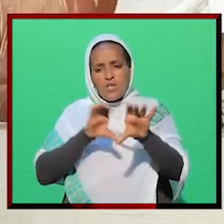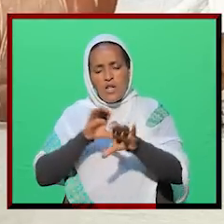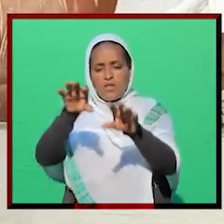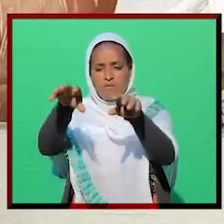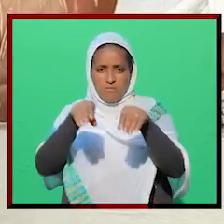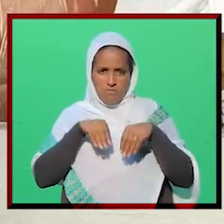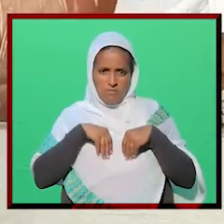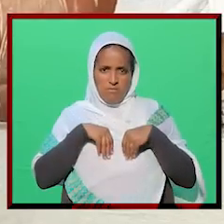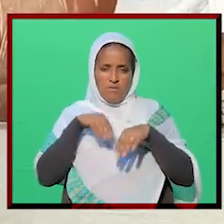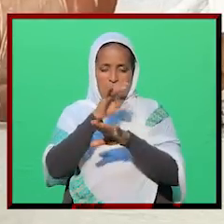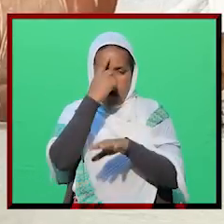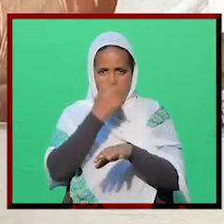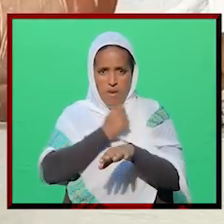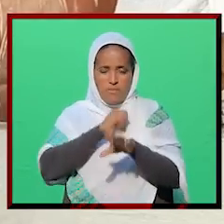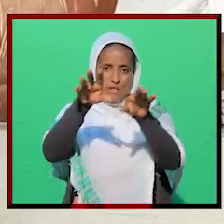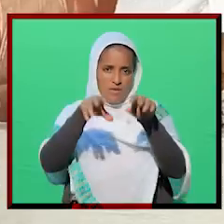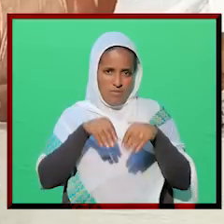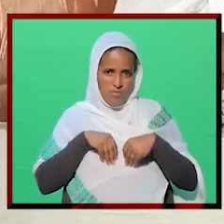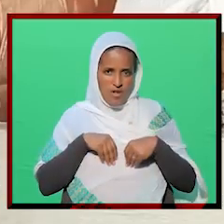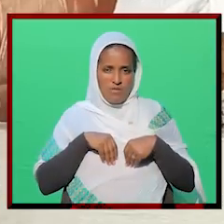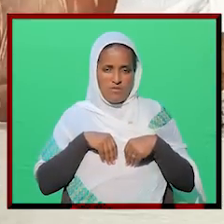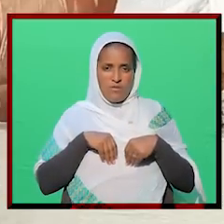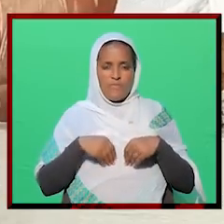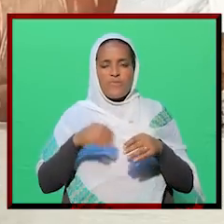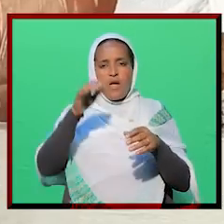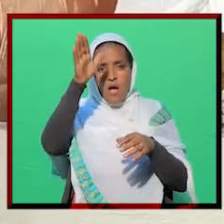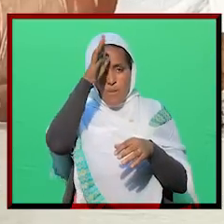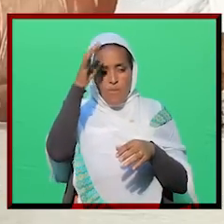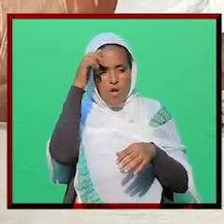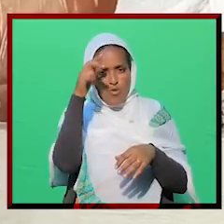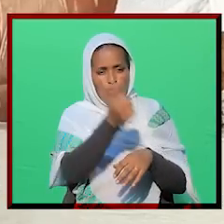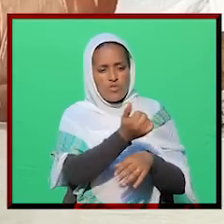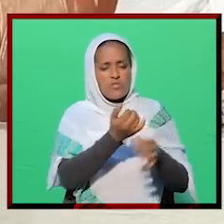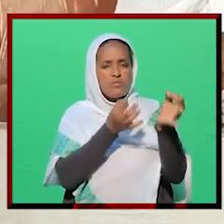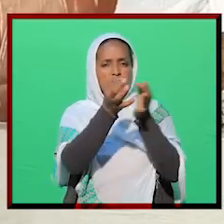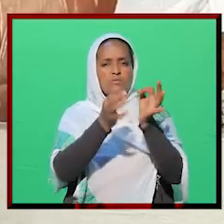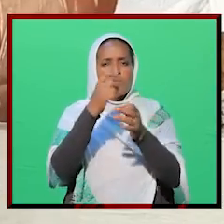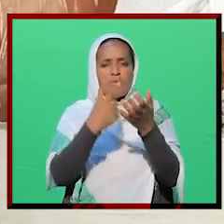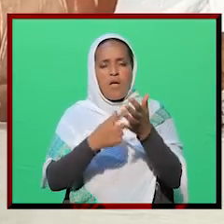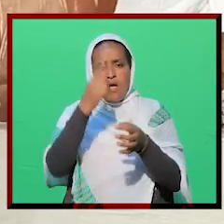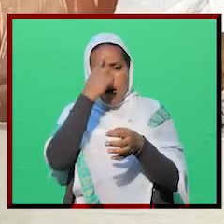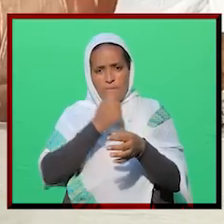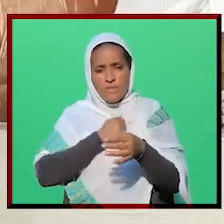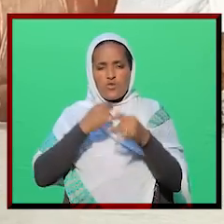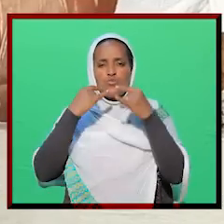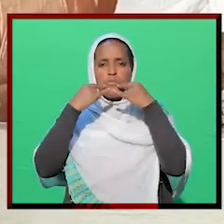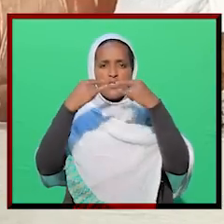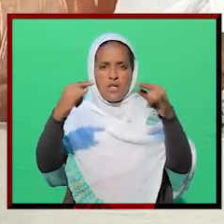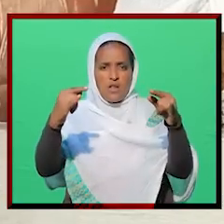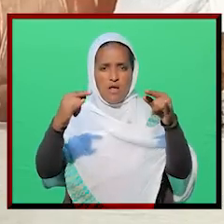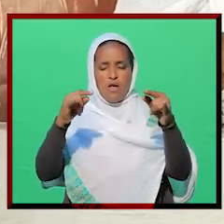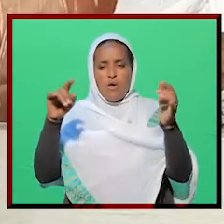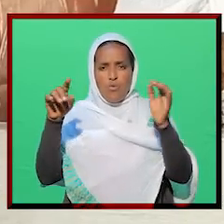ተቀበላለች። አባ ጊዮርጊስ ሲገልጣት ምን ይላታል? አምነቶ በዜና ወተወክፈቶ ይላታል። በመጽሐፈ ምስጢር